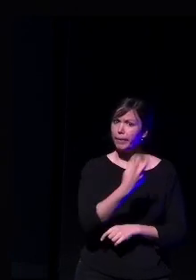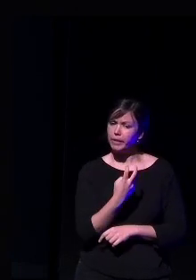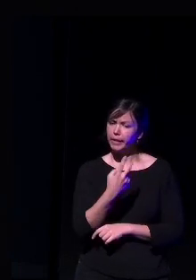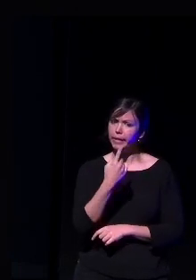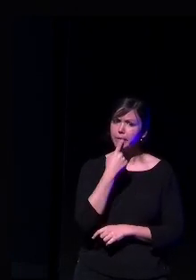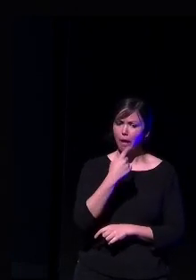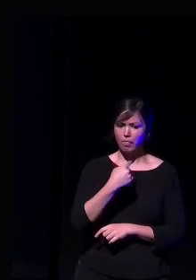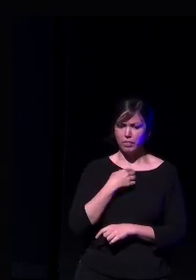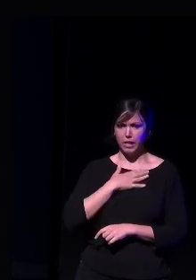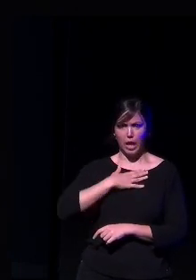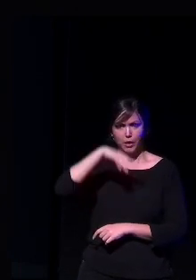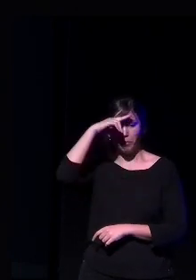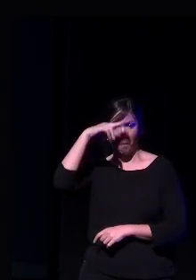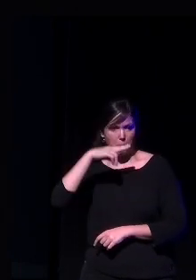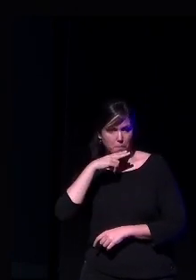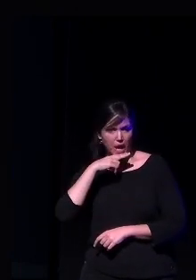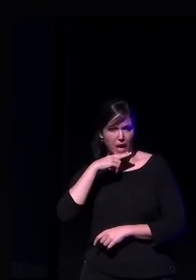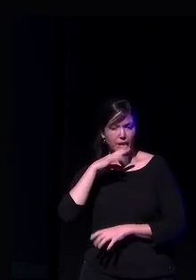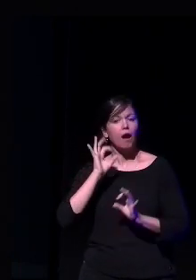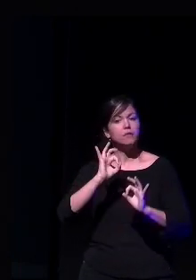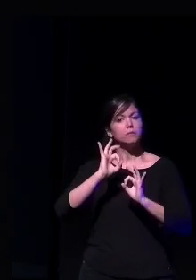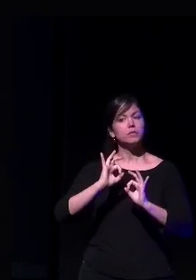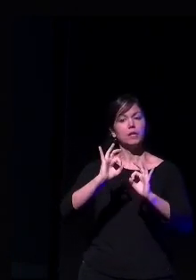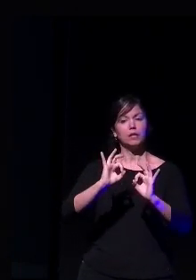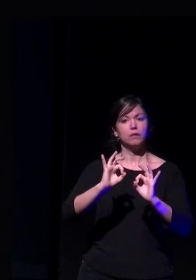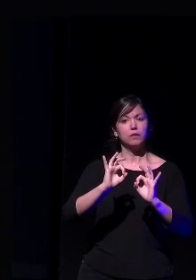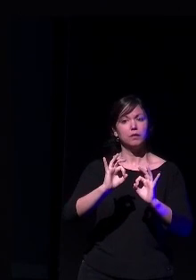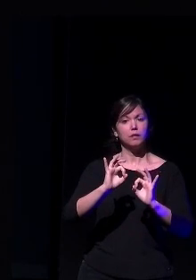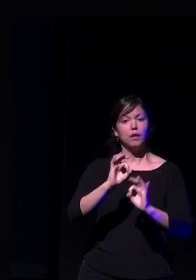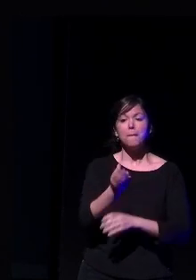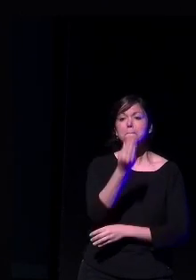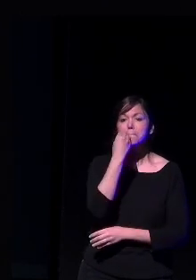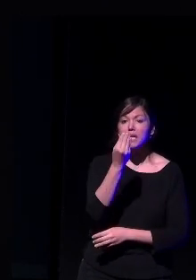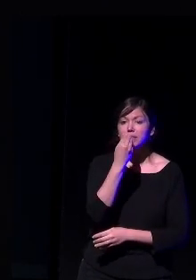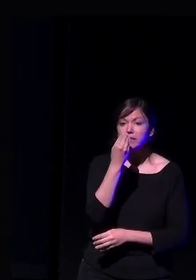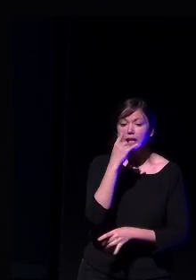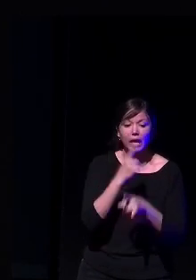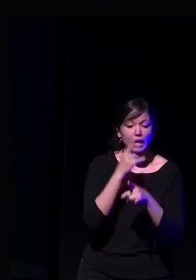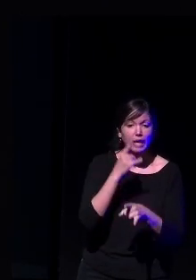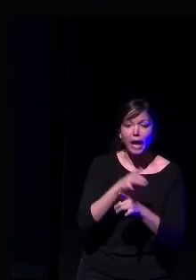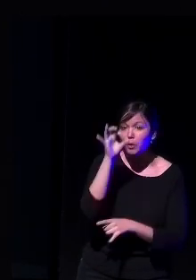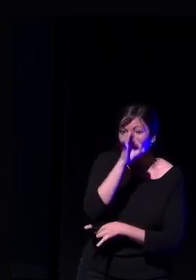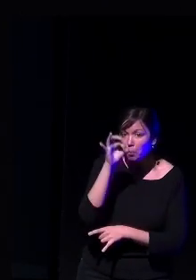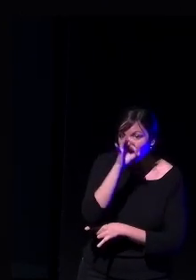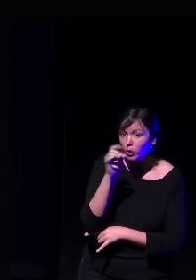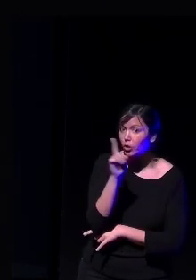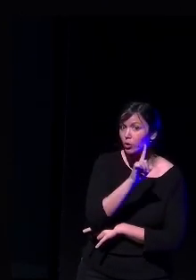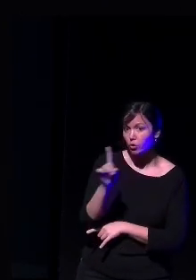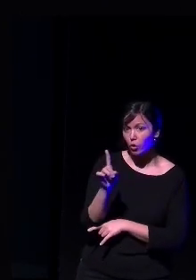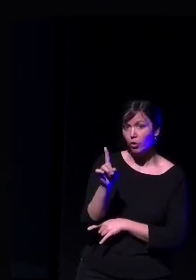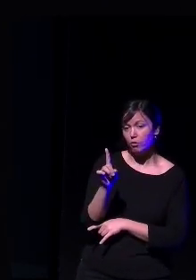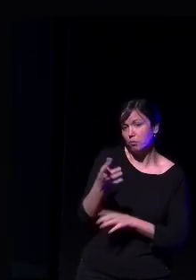diu al pare del meu pare, al meu avi, sobretot no et mengis la carn d'aquest porc que ha menjat